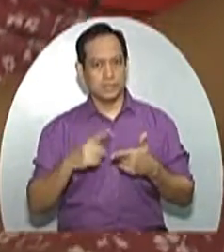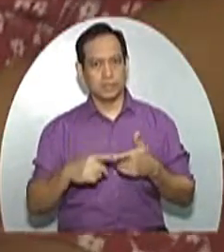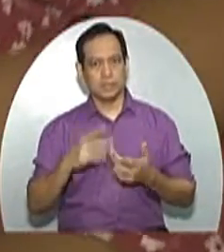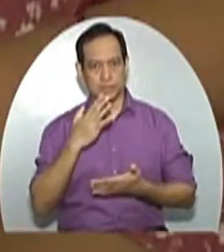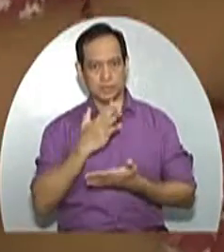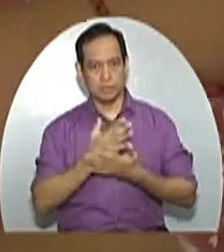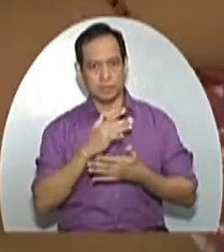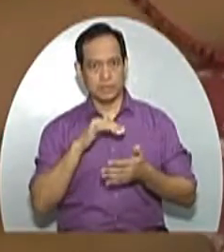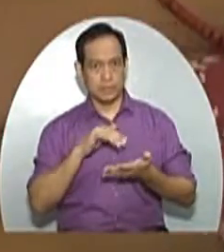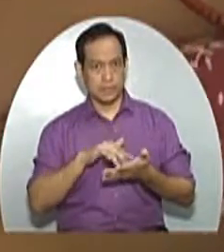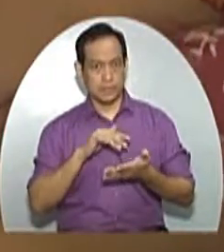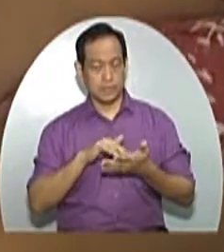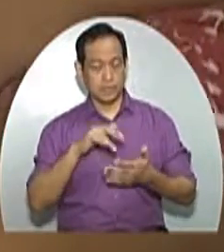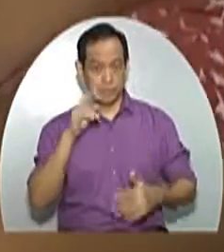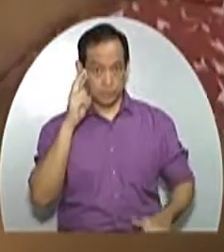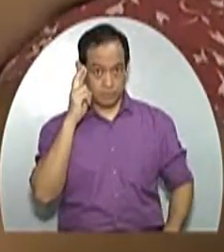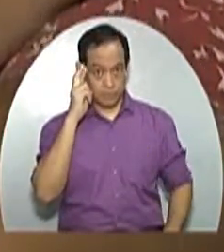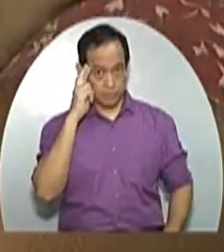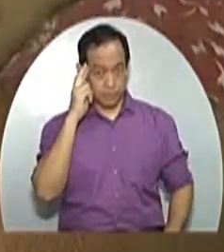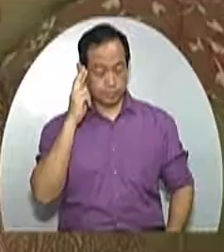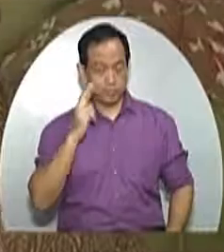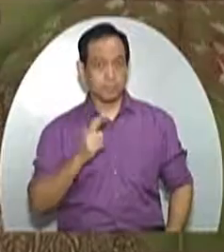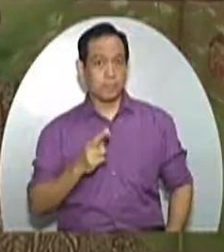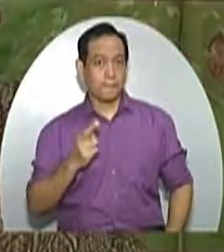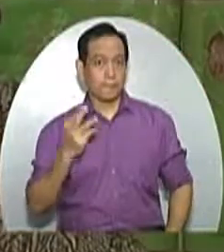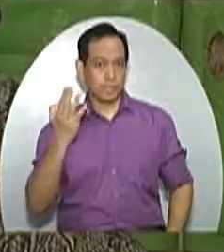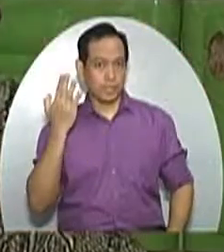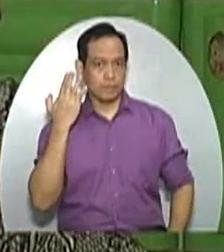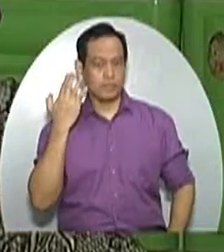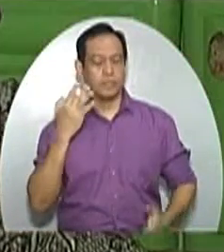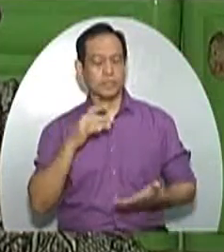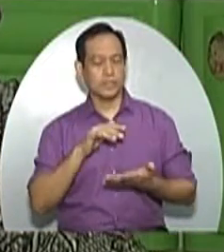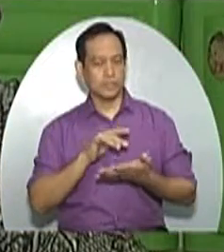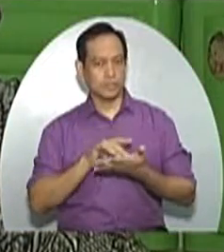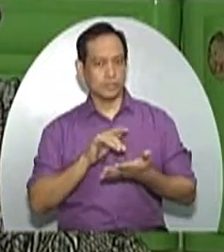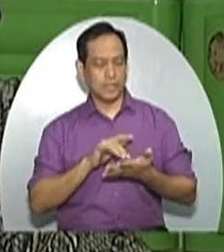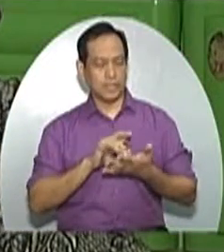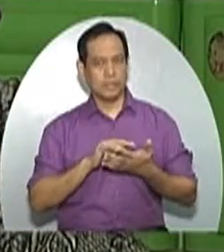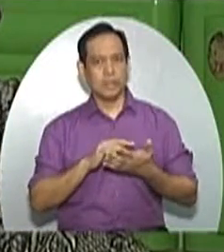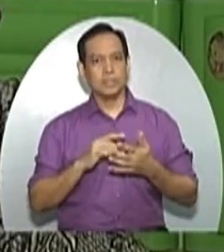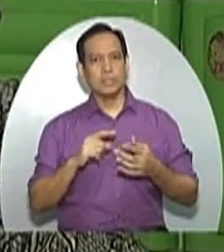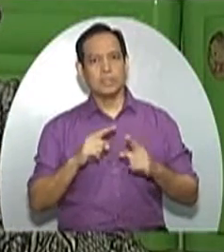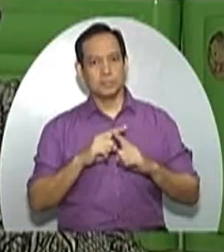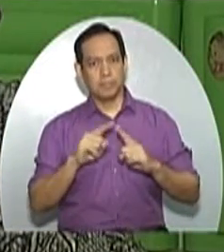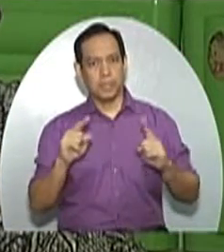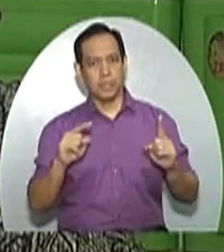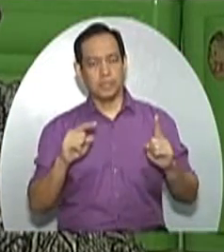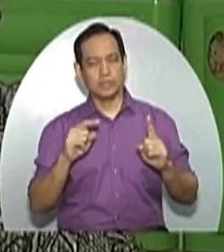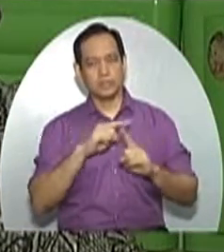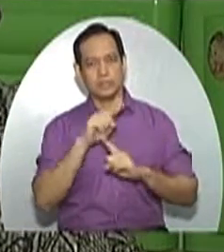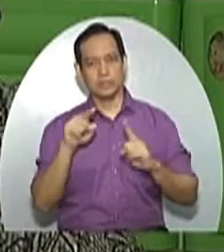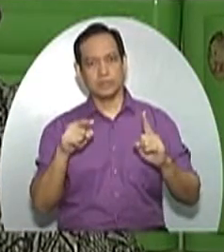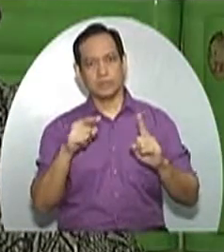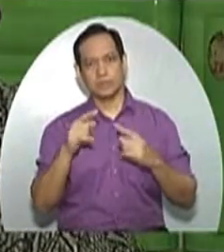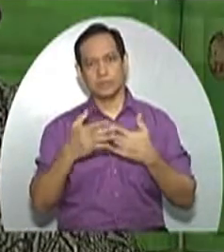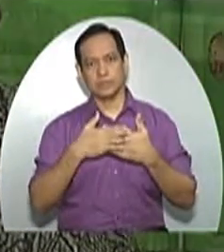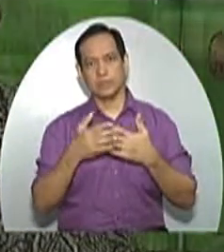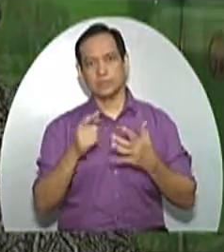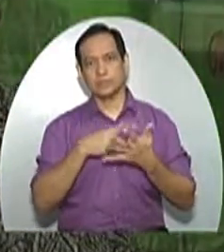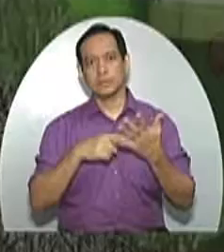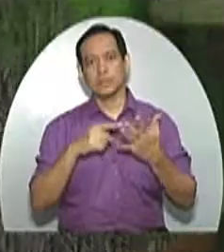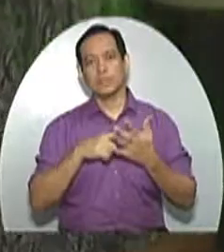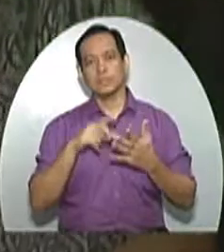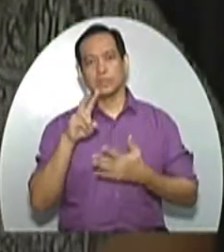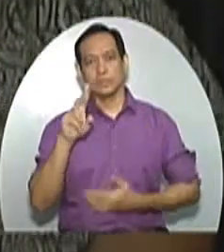tuluyang mahinto sa pag-aaral si Ramon. Nag-aaral po siya dati. Nung magpapasok na po ngayong